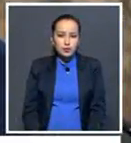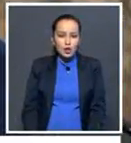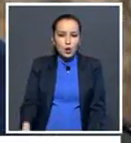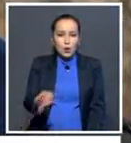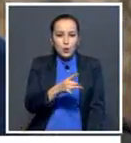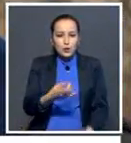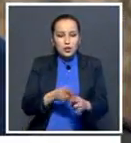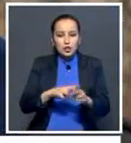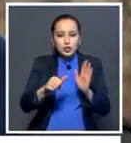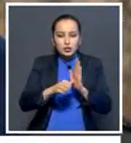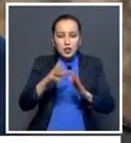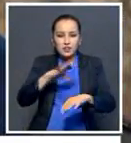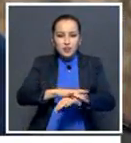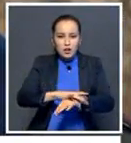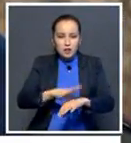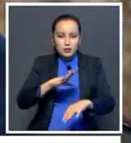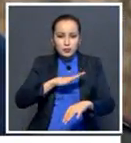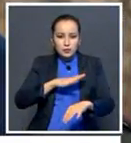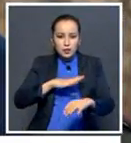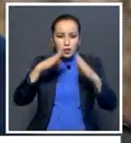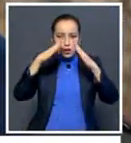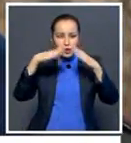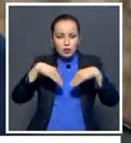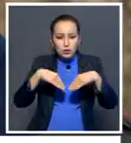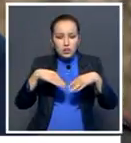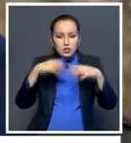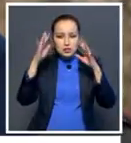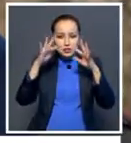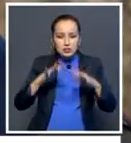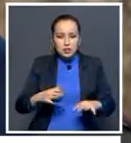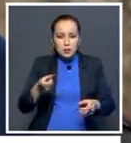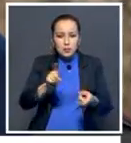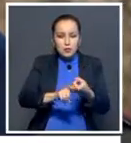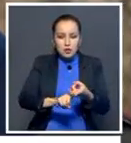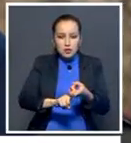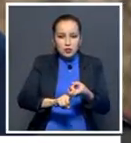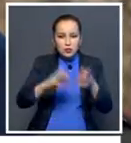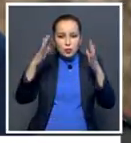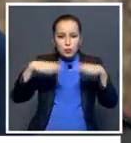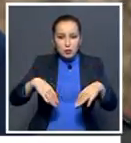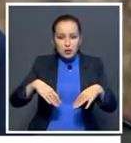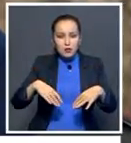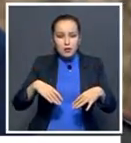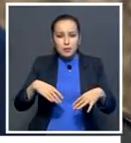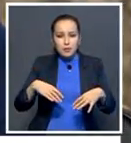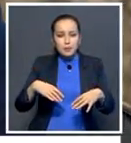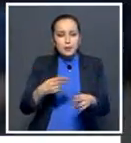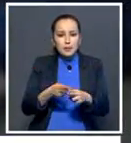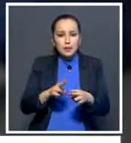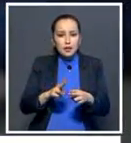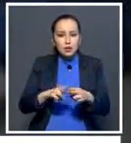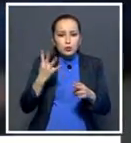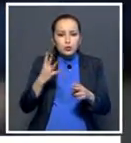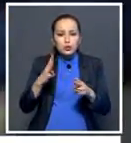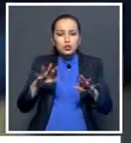6 факт тіркеліп тұр, осылай жаңағы төбе құбырының қардың жиналуына байланысты жаңа құлауы бойынша. Қала аумағында 4